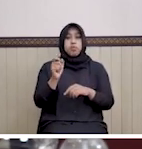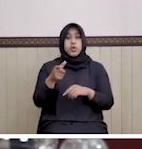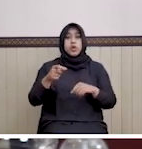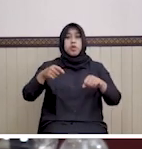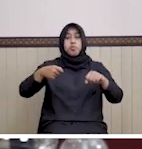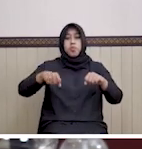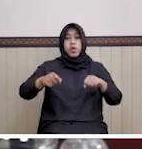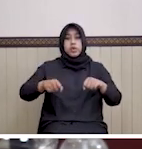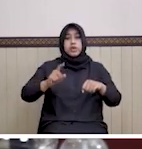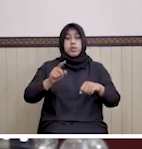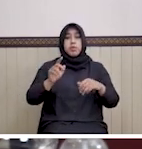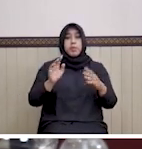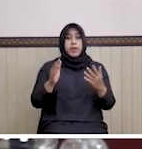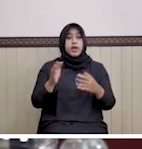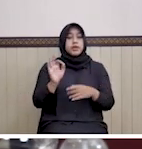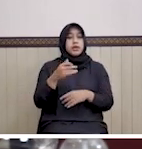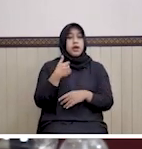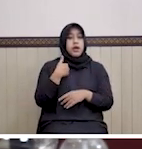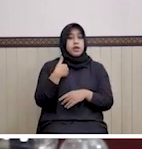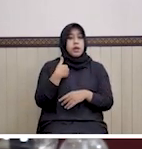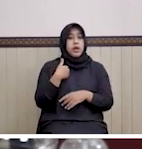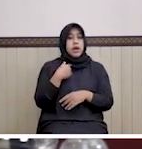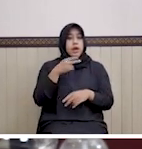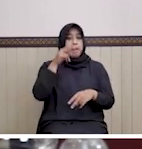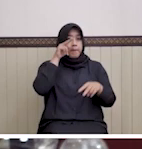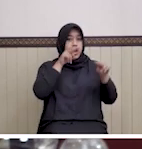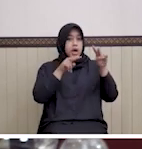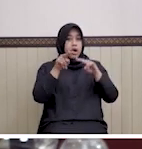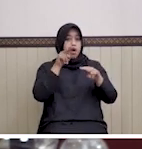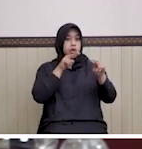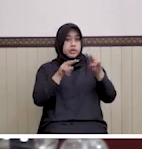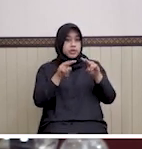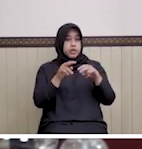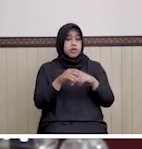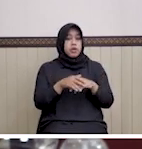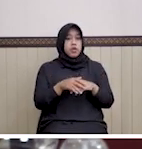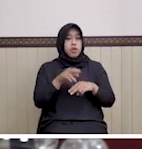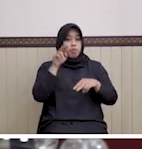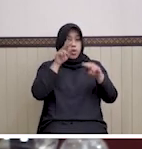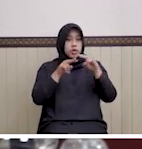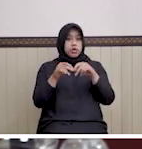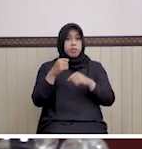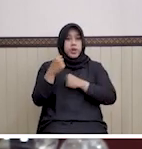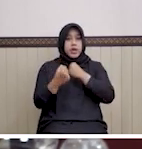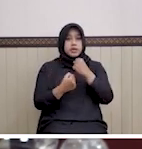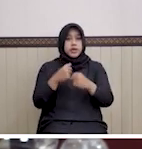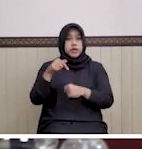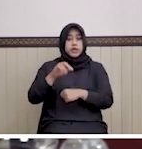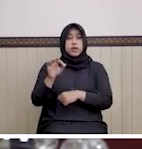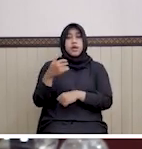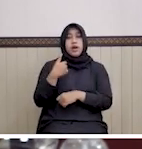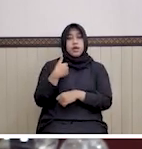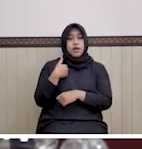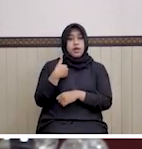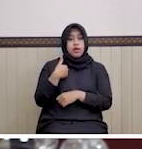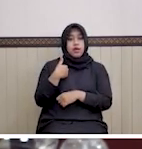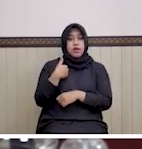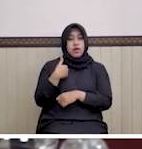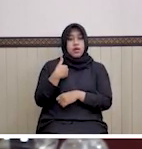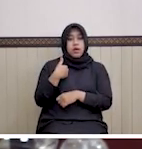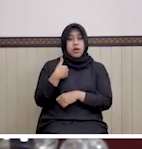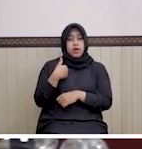apa tidak ada pengawasan dan monitoring terhadap pelaksanaan ini restitusi